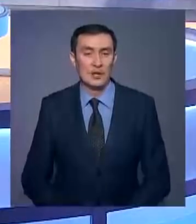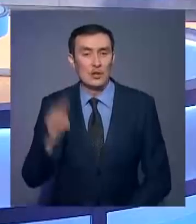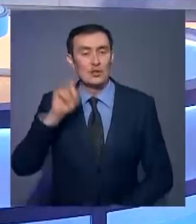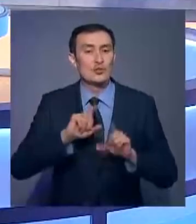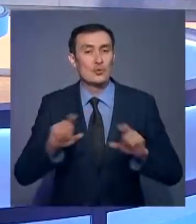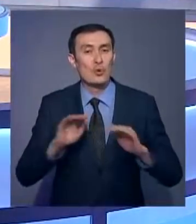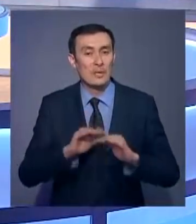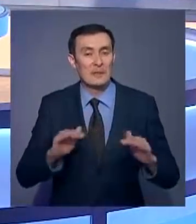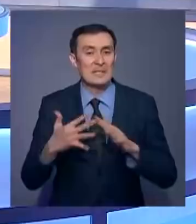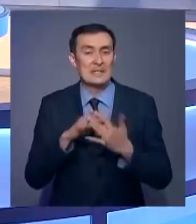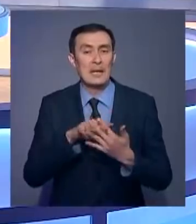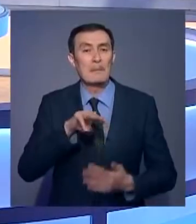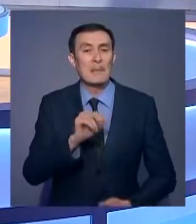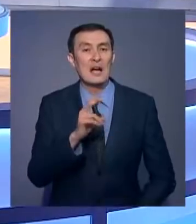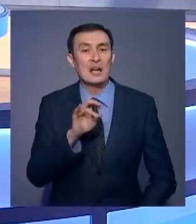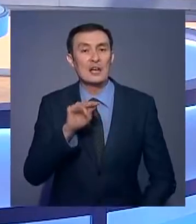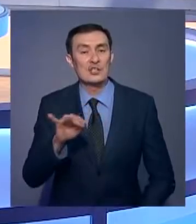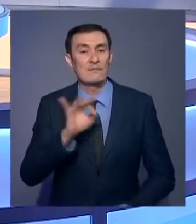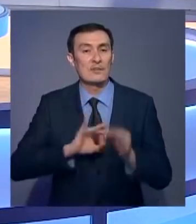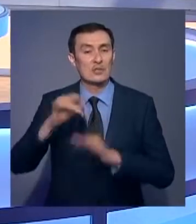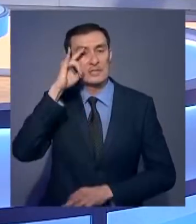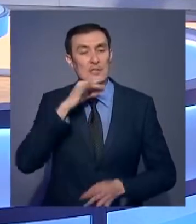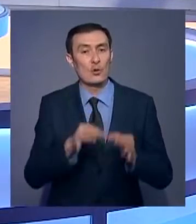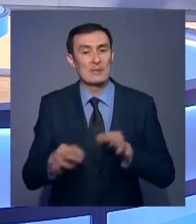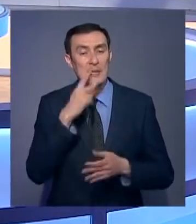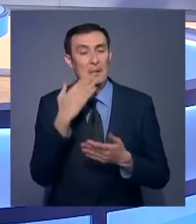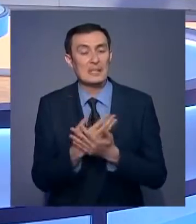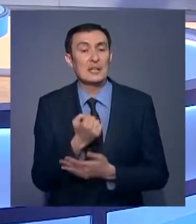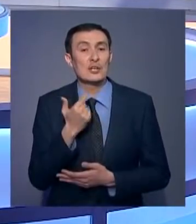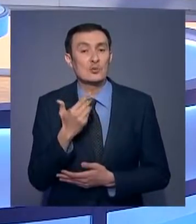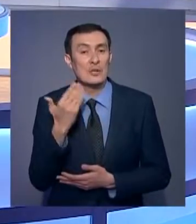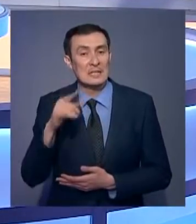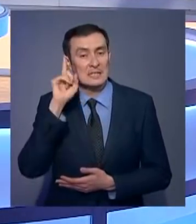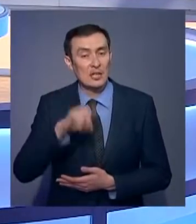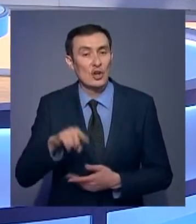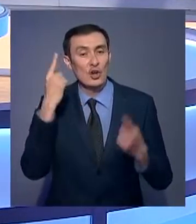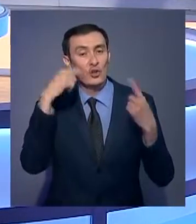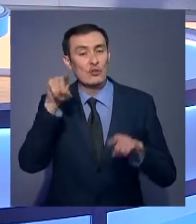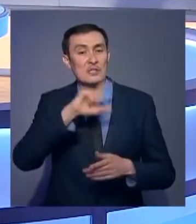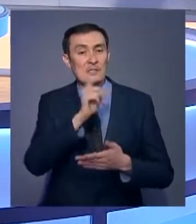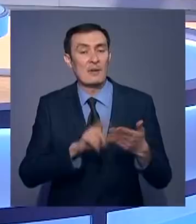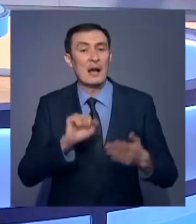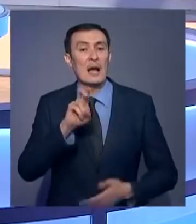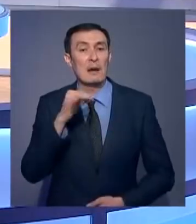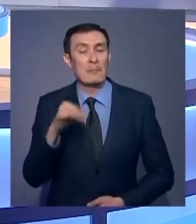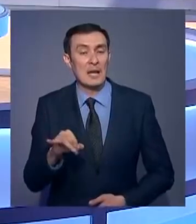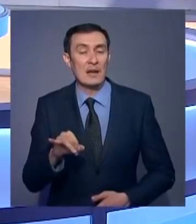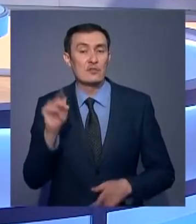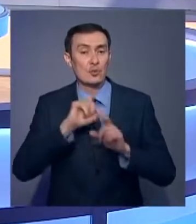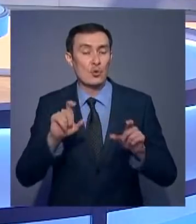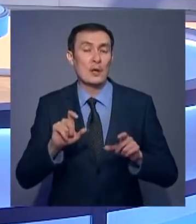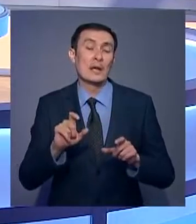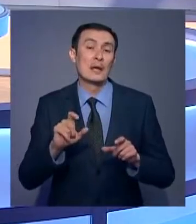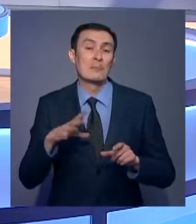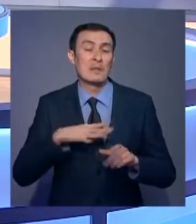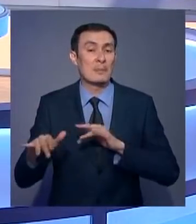Школьники села Маканчи Восточно-Казахстанской области показали местным жителям, насколько они знают творчество Абая Кунанбаева. В средней школе имени